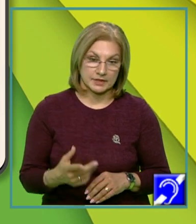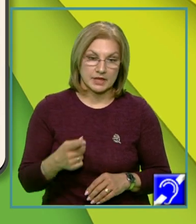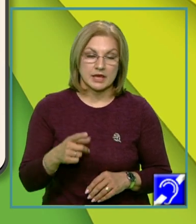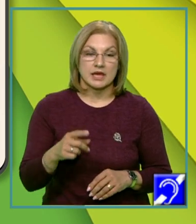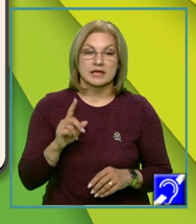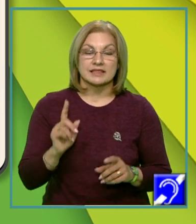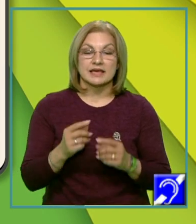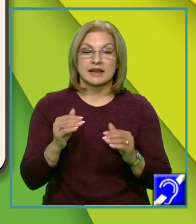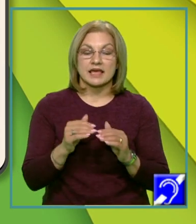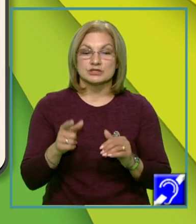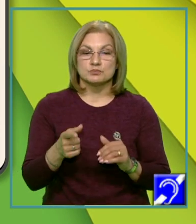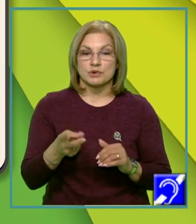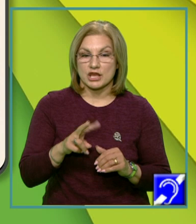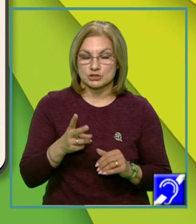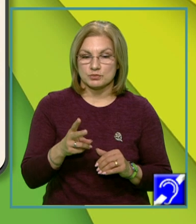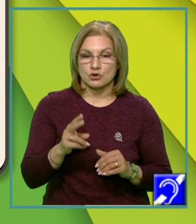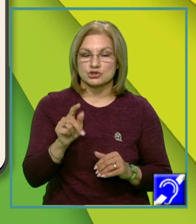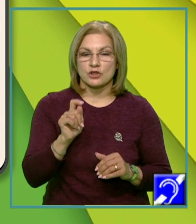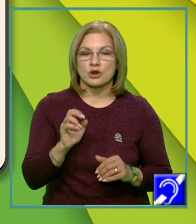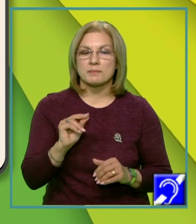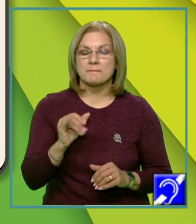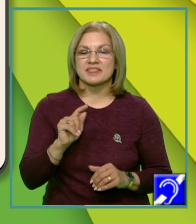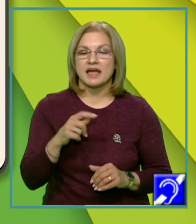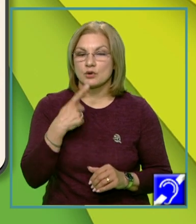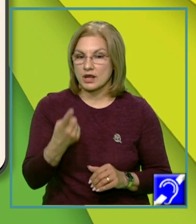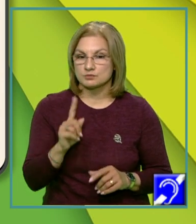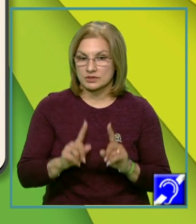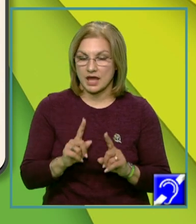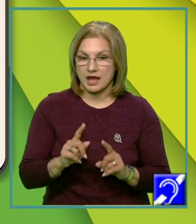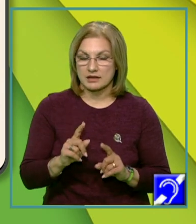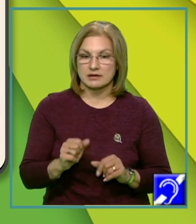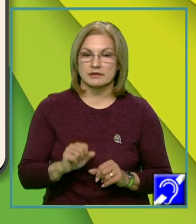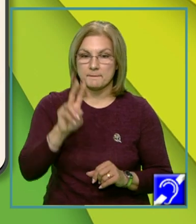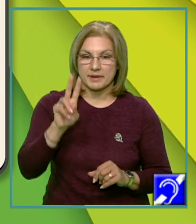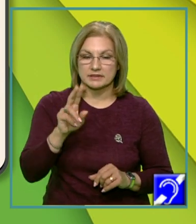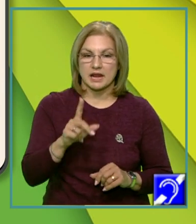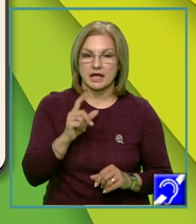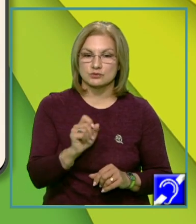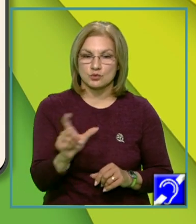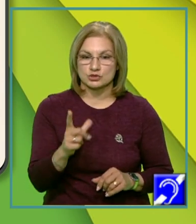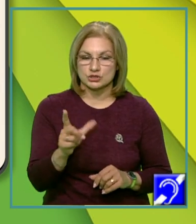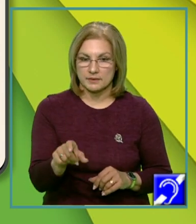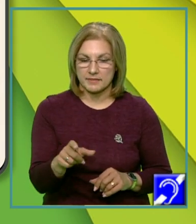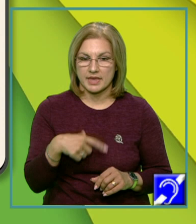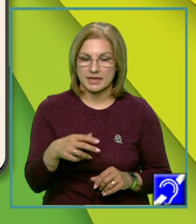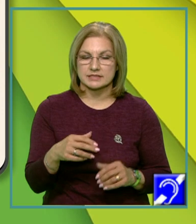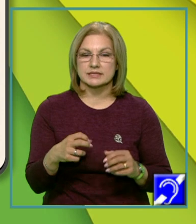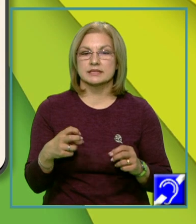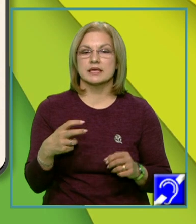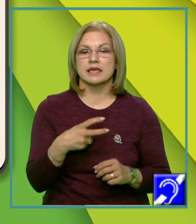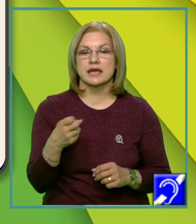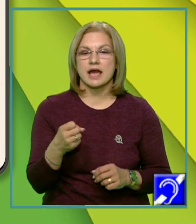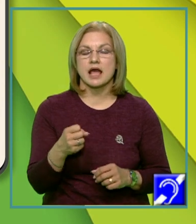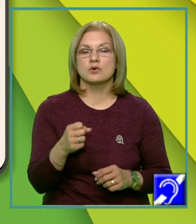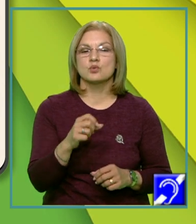reciprocei teoremei lui Pitagora care ne spune că dacă pătratul lungimii unei laturi este egal cu suma pătratelor lungimilor